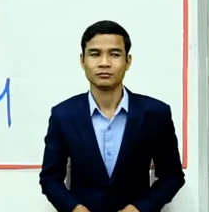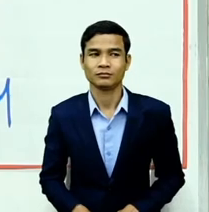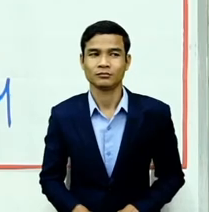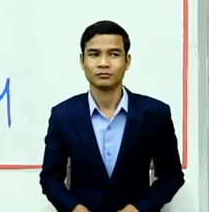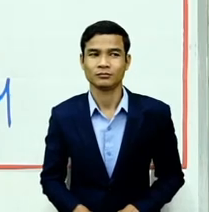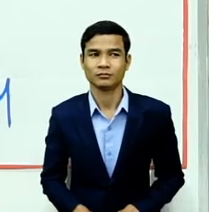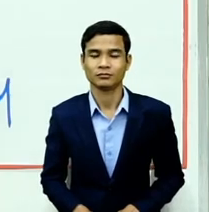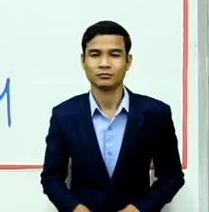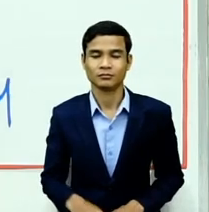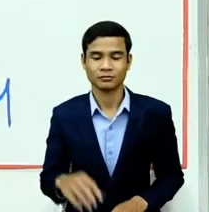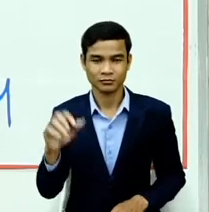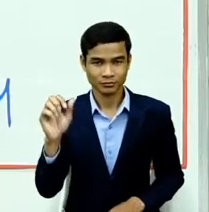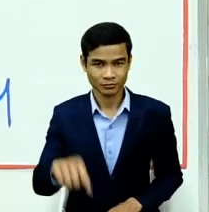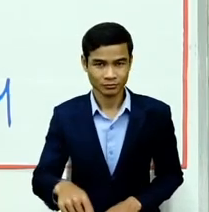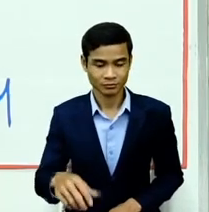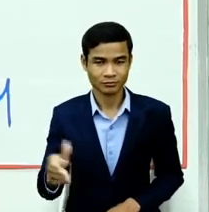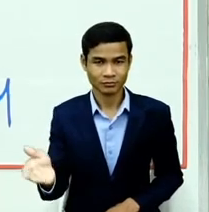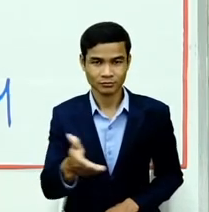จ๋าจ๋าจ๋า